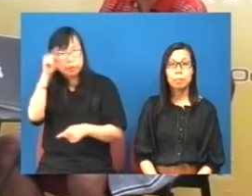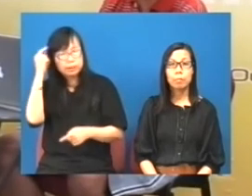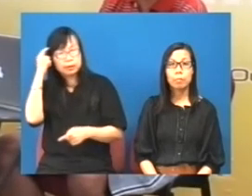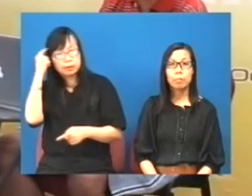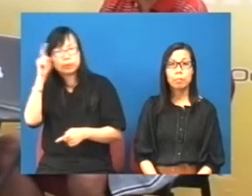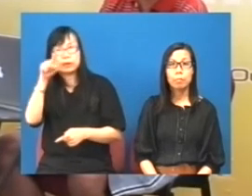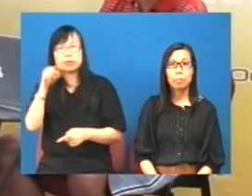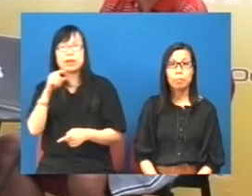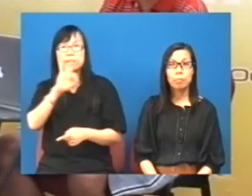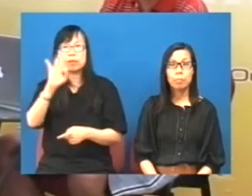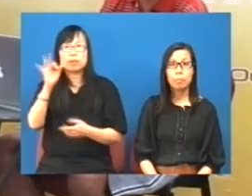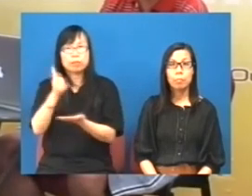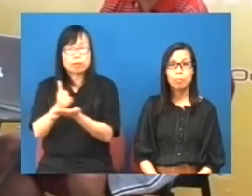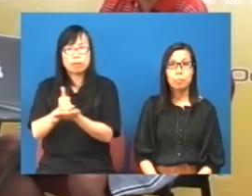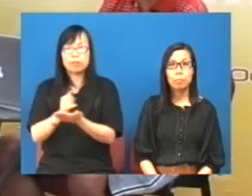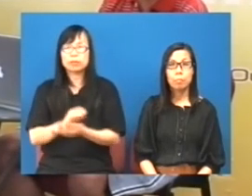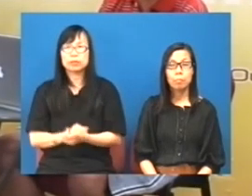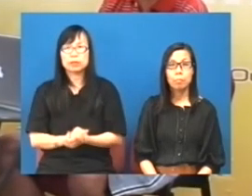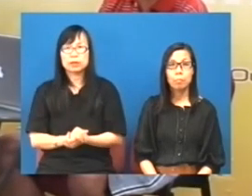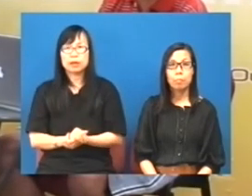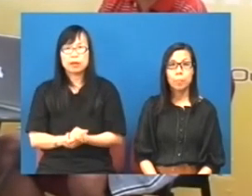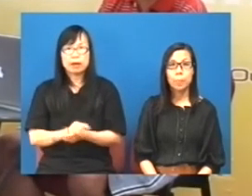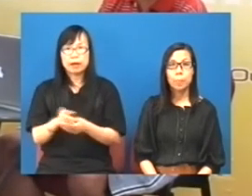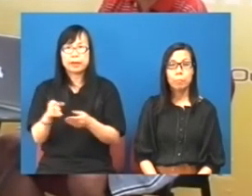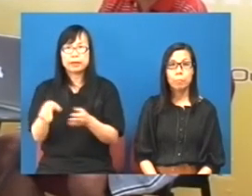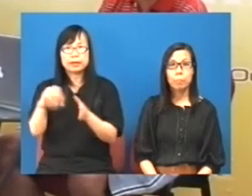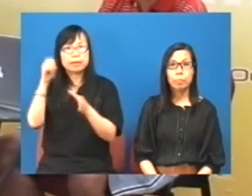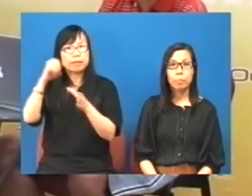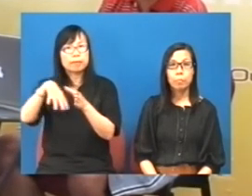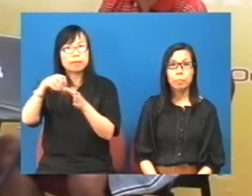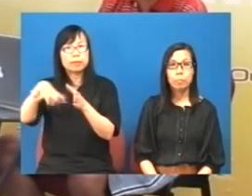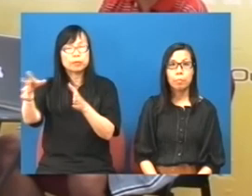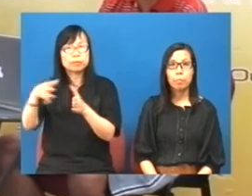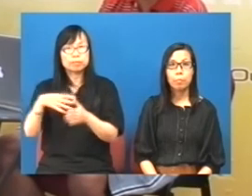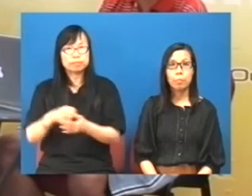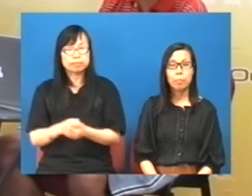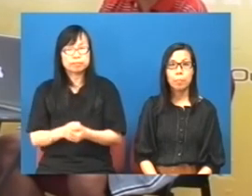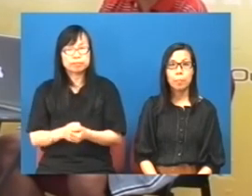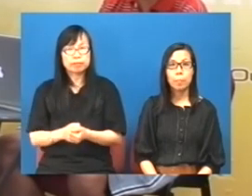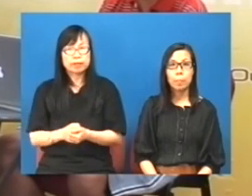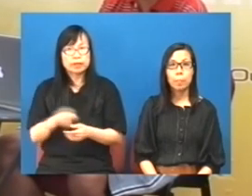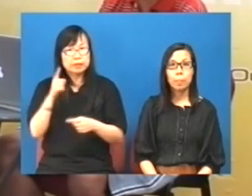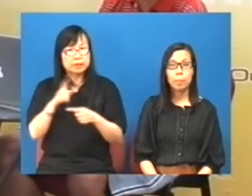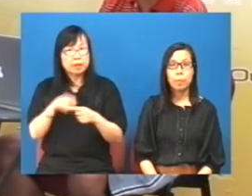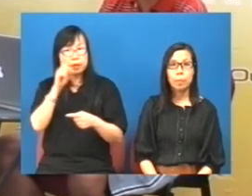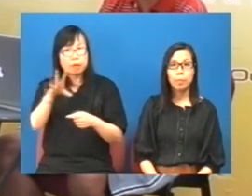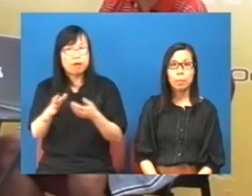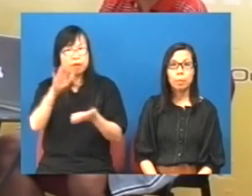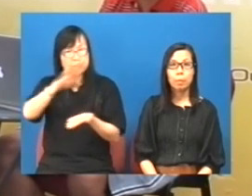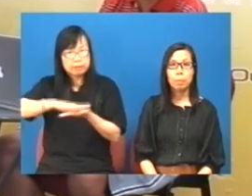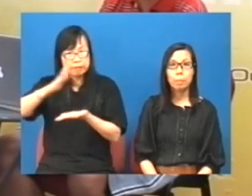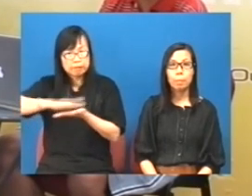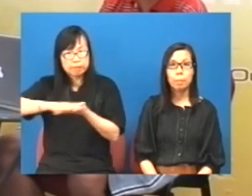很簡單當然是一個非常大的漏洞因為民心說你可以多印票